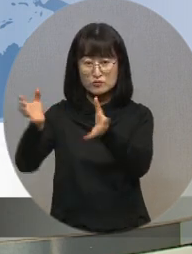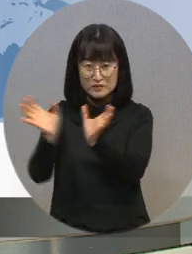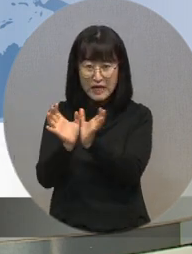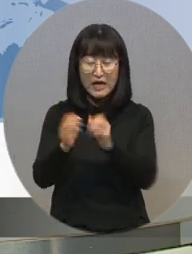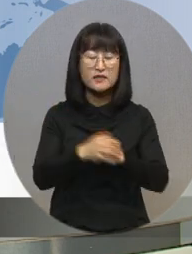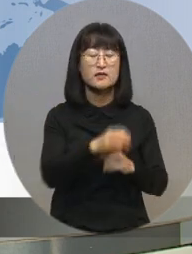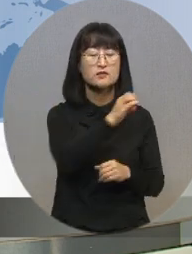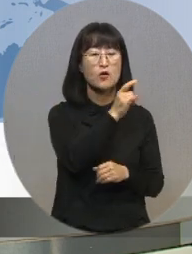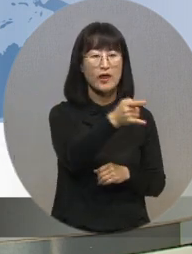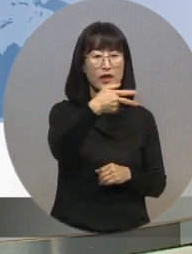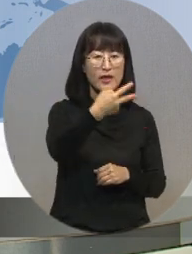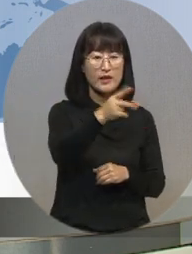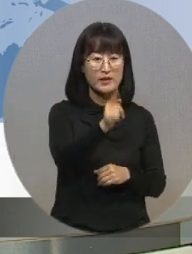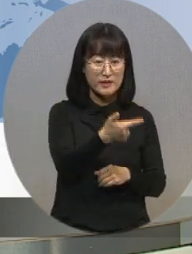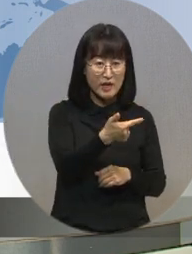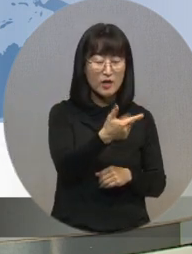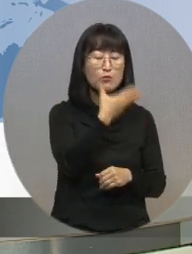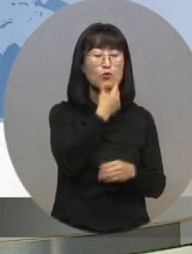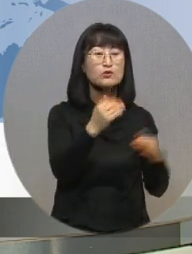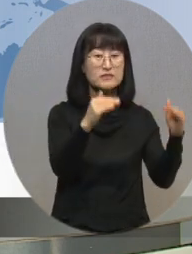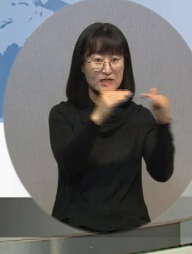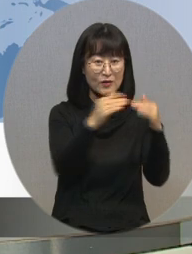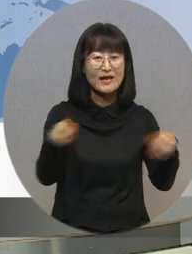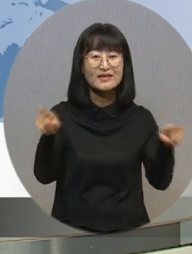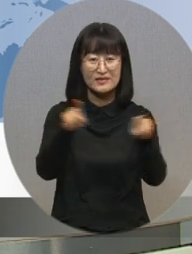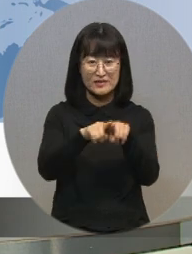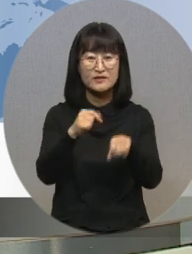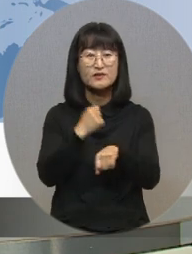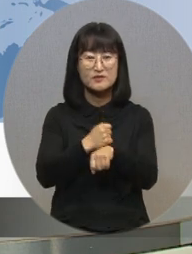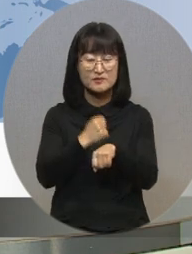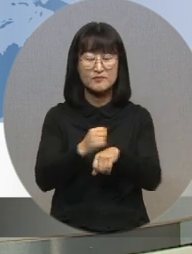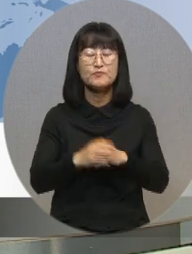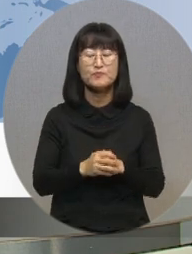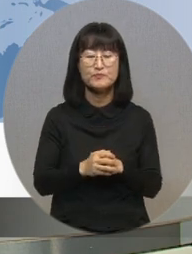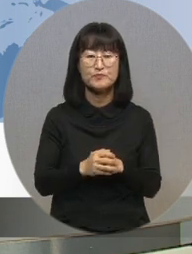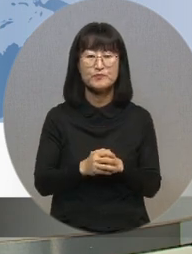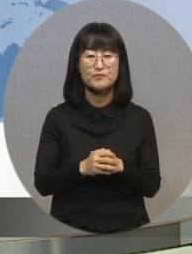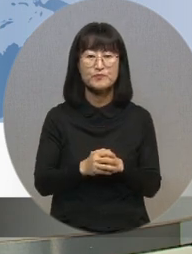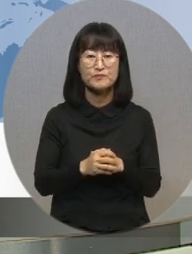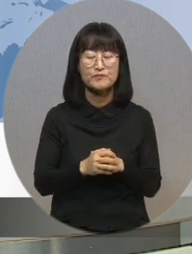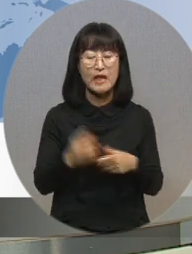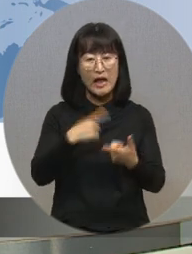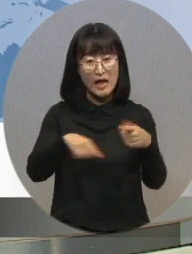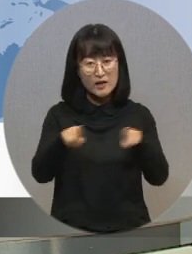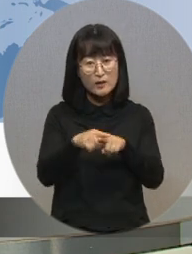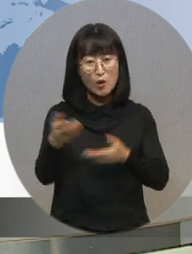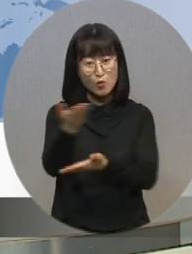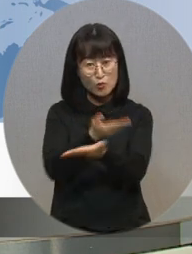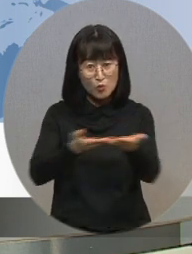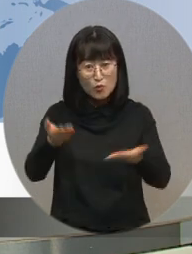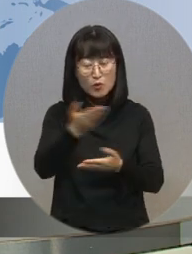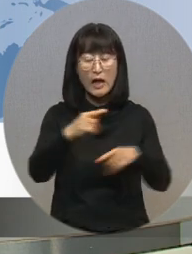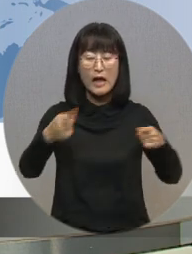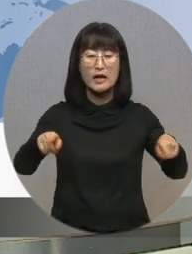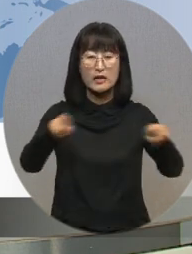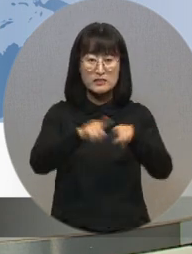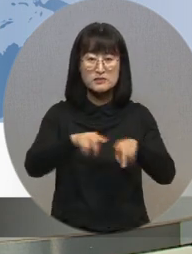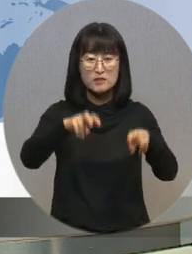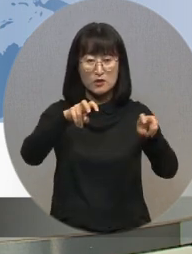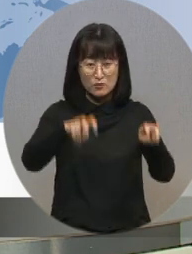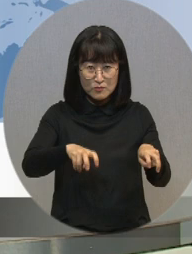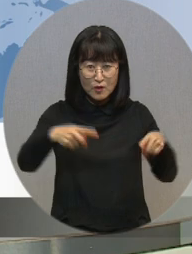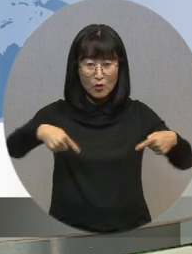가졌습니다 휠체어 농구 체험을 통해 선수와 이용자가 교류하는 시간이었는데요 함께 휠체어를 타고 공을